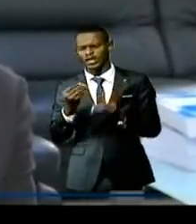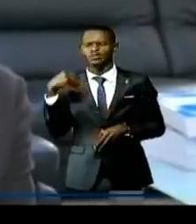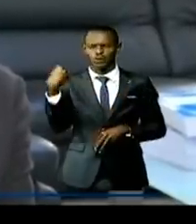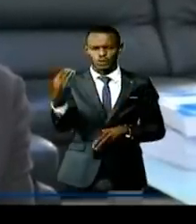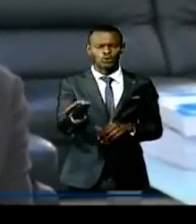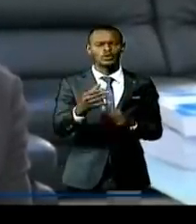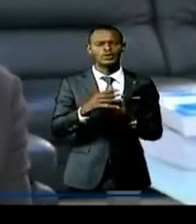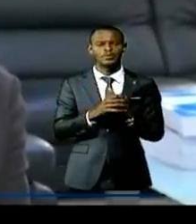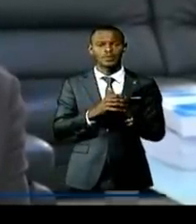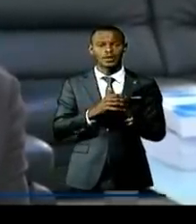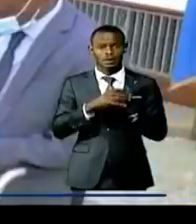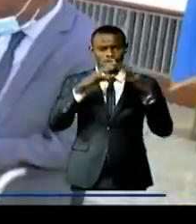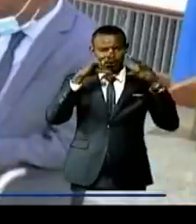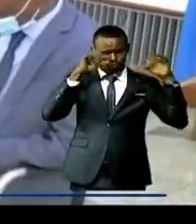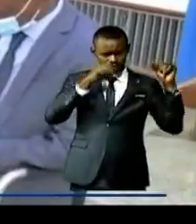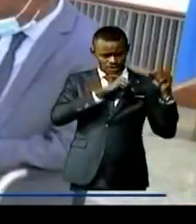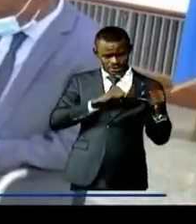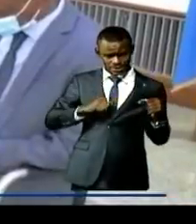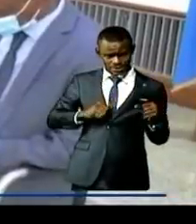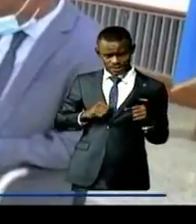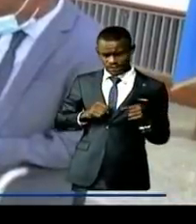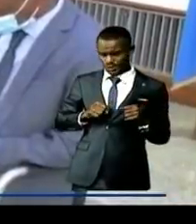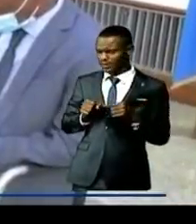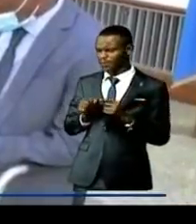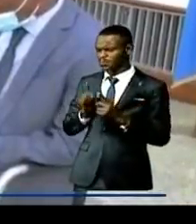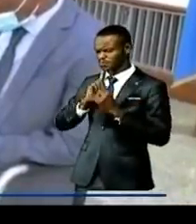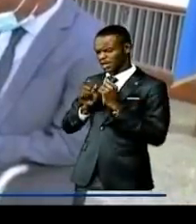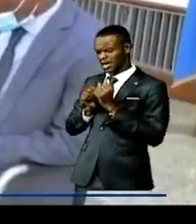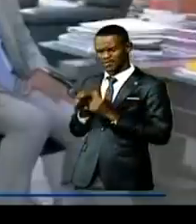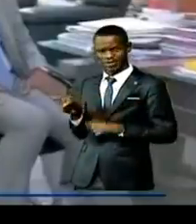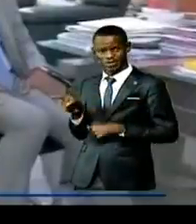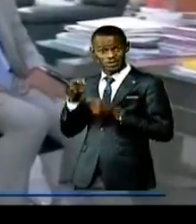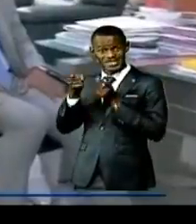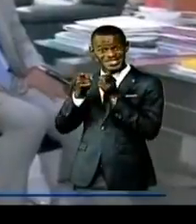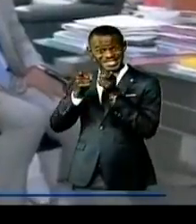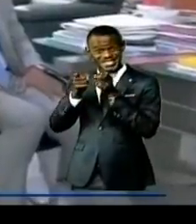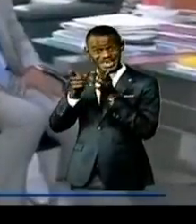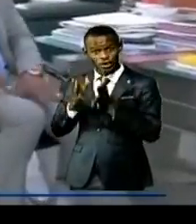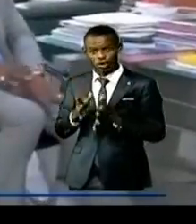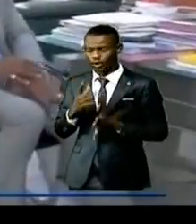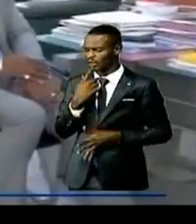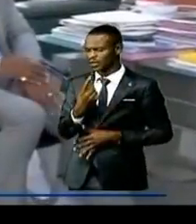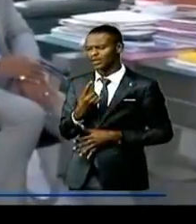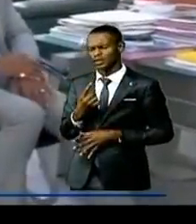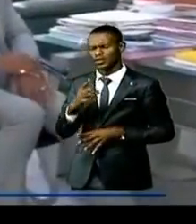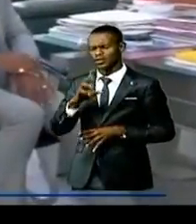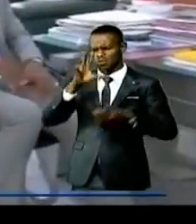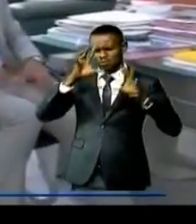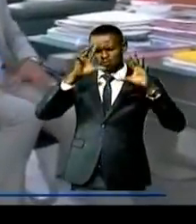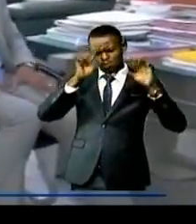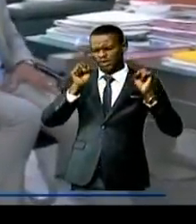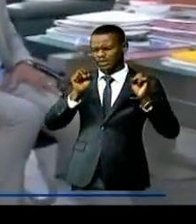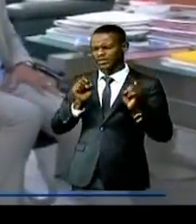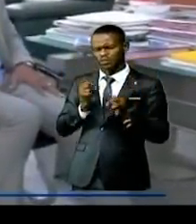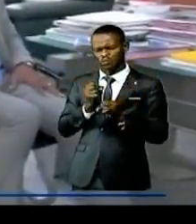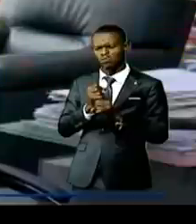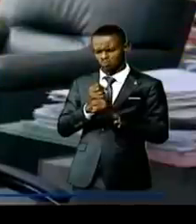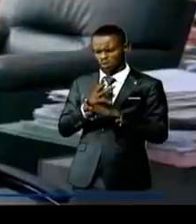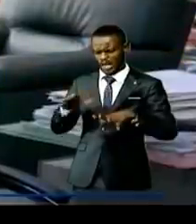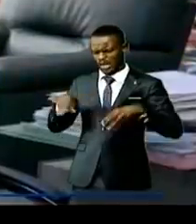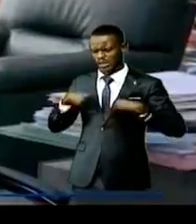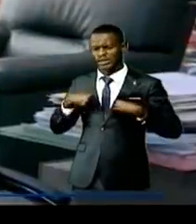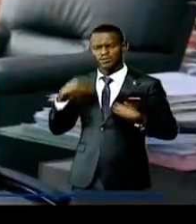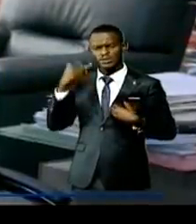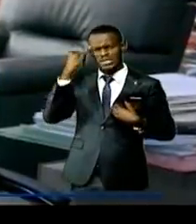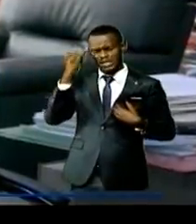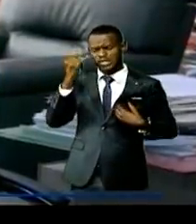la détermination du chef de l'État, Félix-Antoine Tshisekedi Tshilombo, à améliorer les conditions de vie de la population en menant